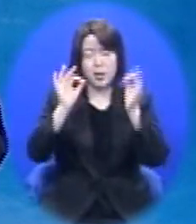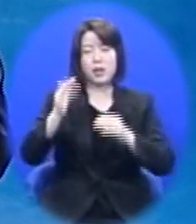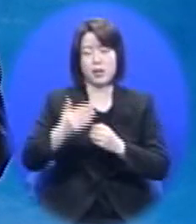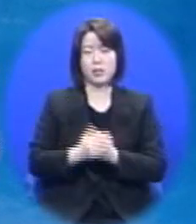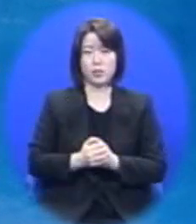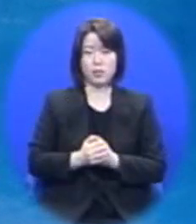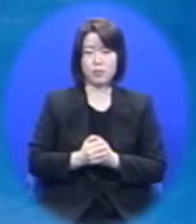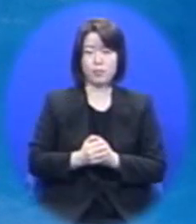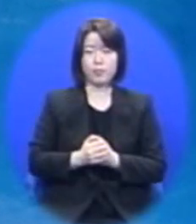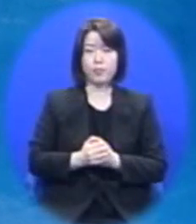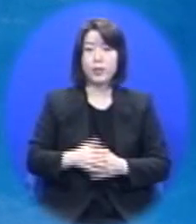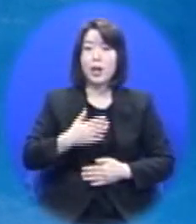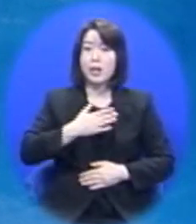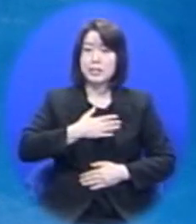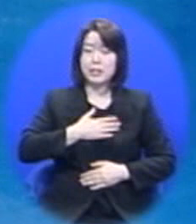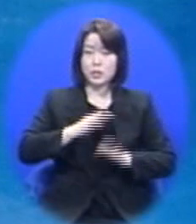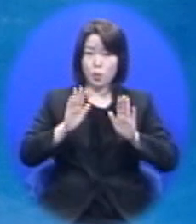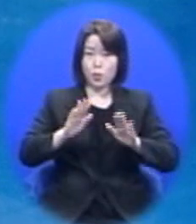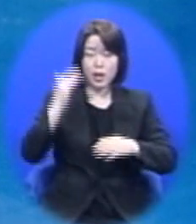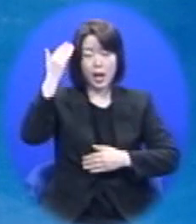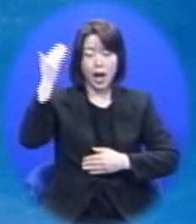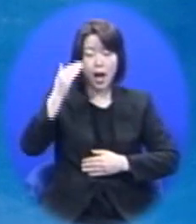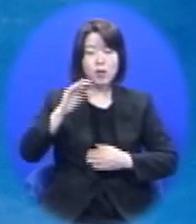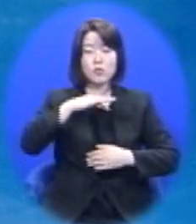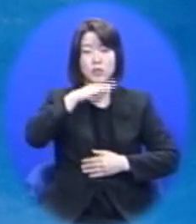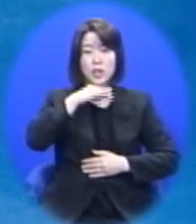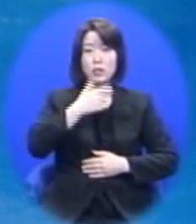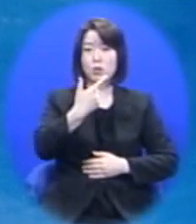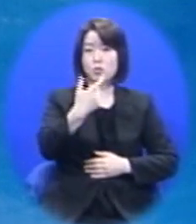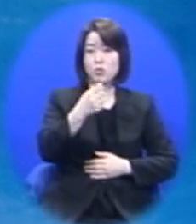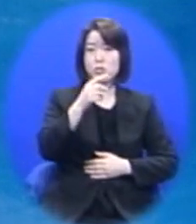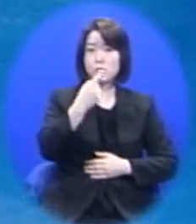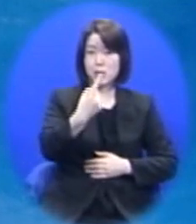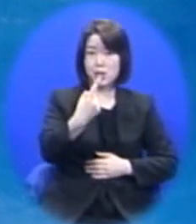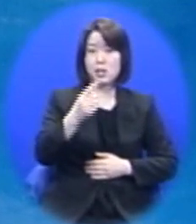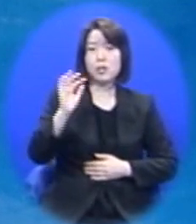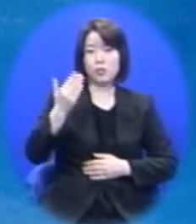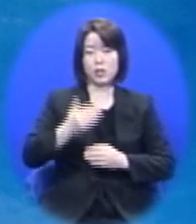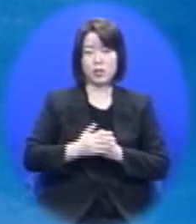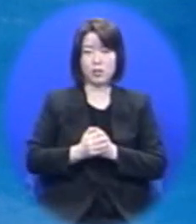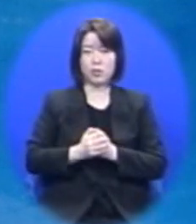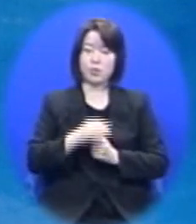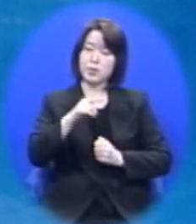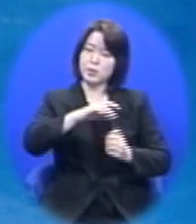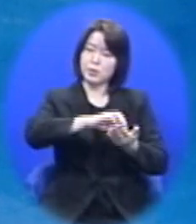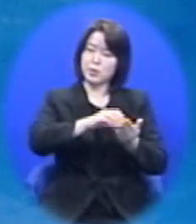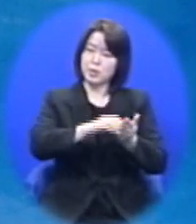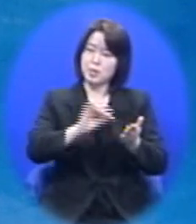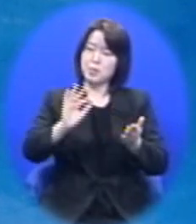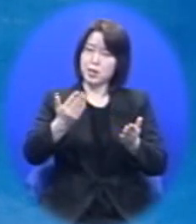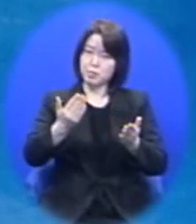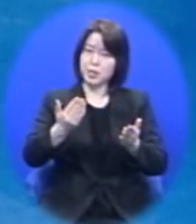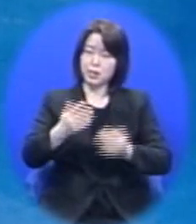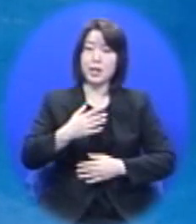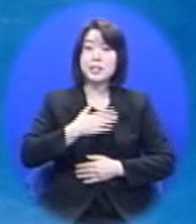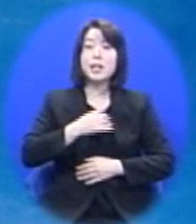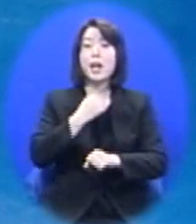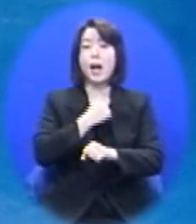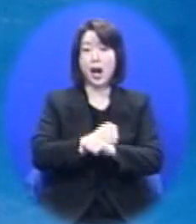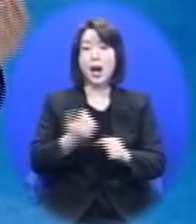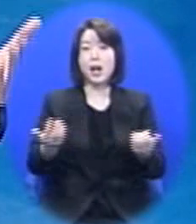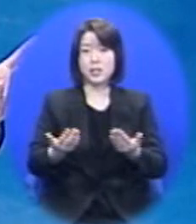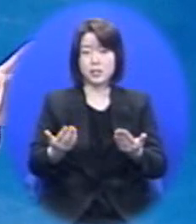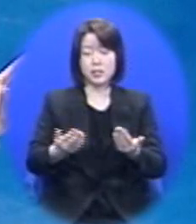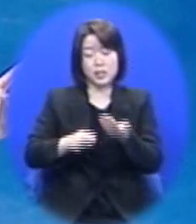나이로 61세가 됩니다. 저는 이만큼쯤 이렇게 되고 나니까 제가 할 일은